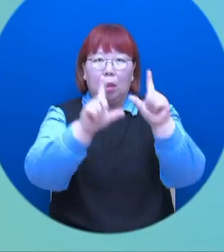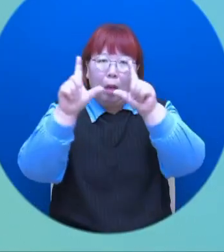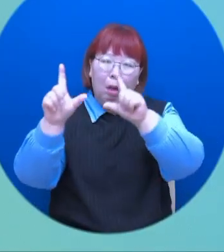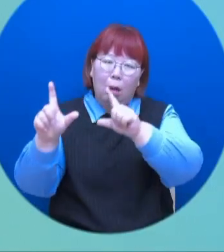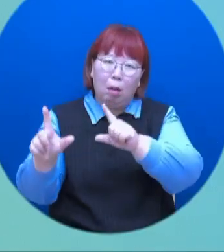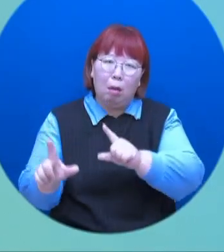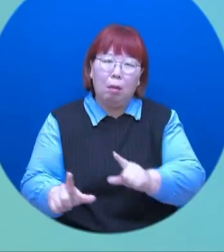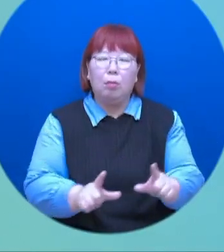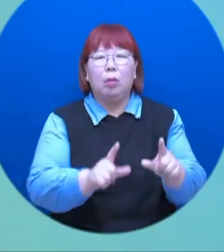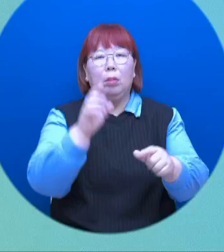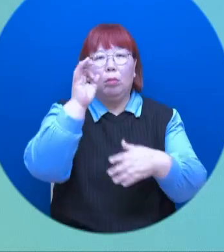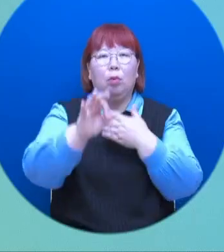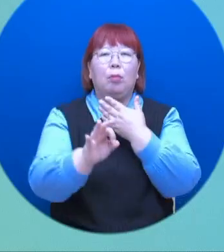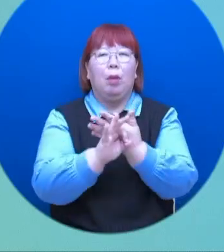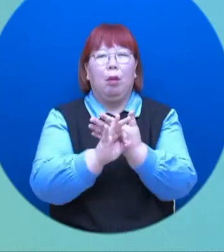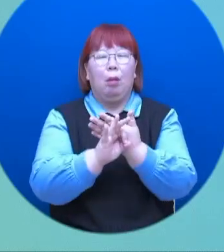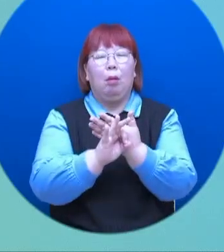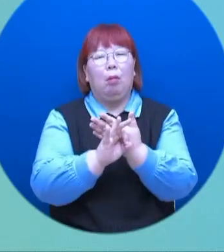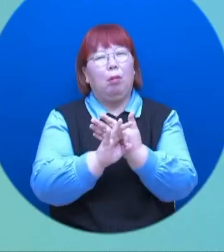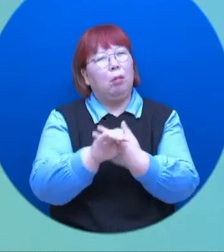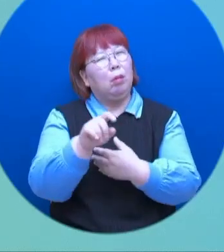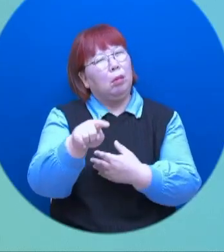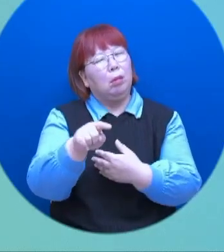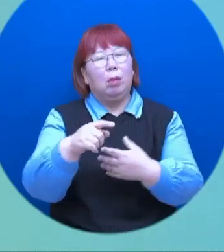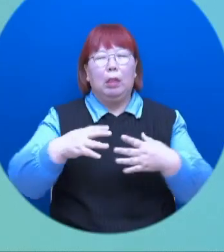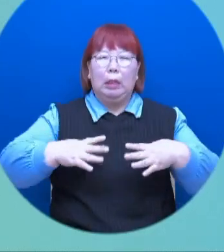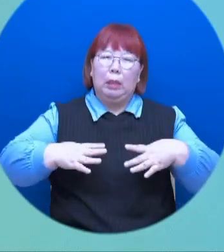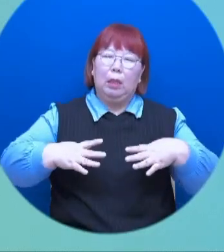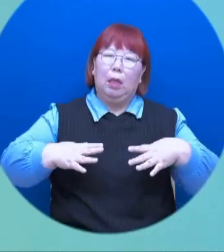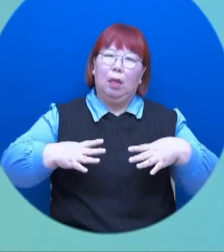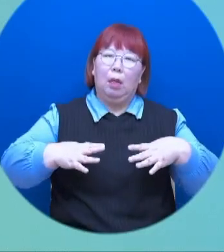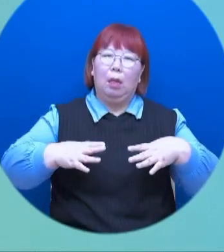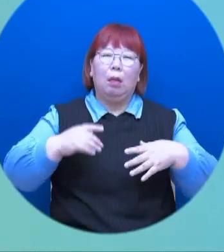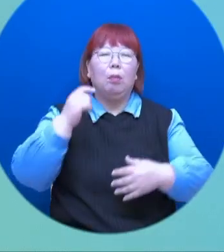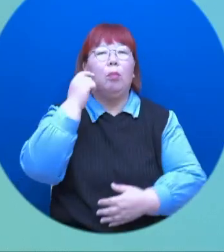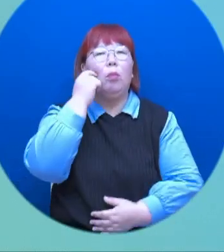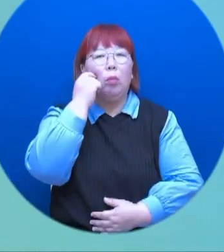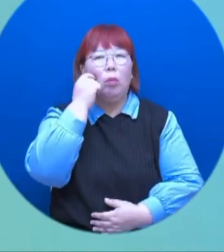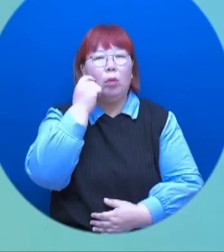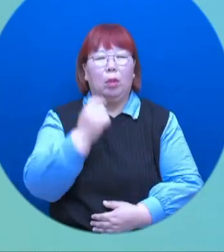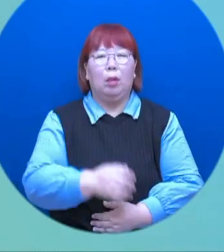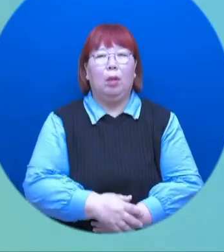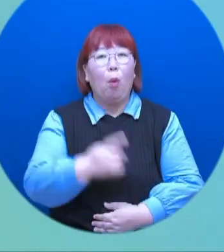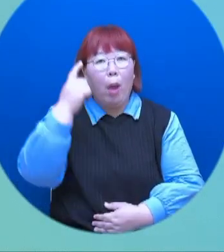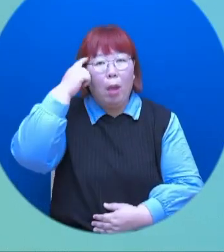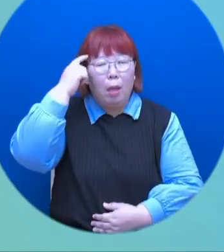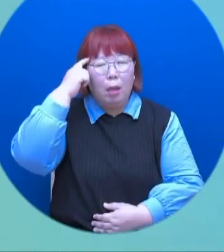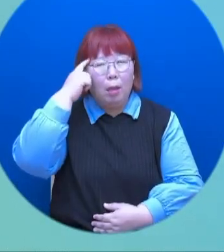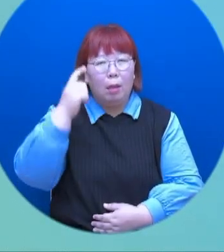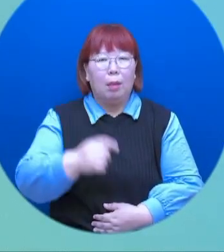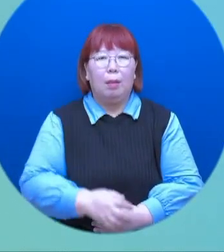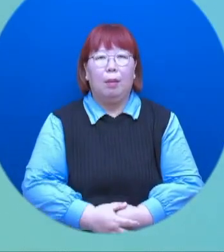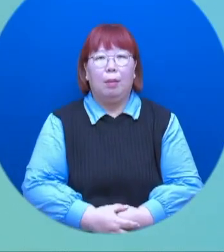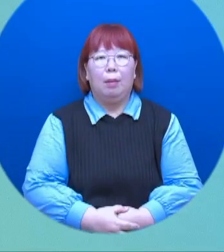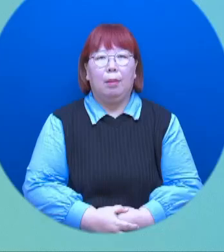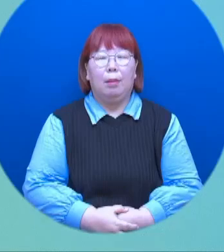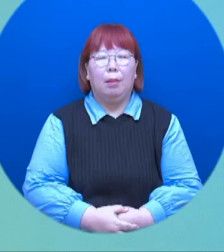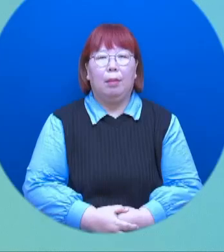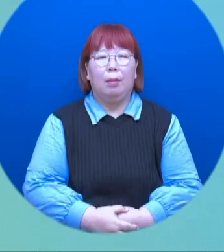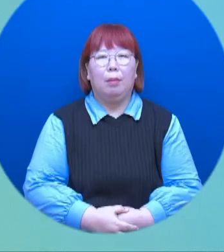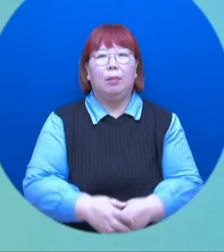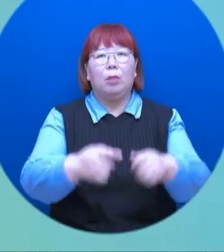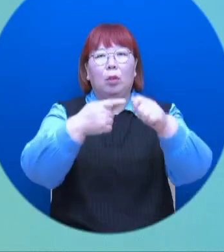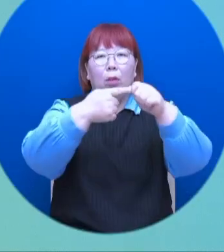스토리를 보면 그리 자랑스러움을 갖고 있지 못한 인물입니다. 왜? 첫째로는